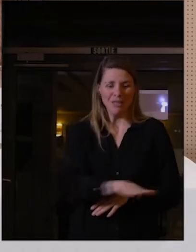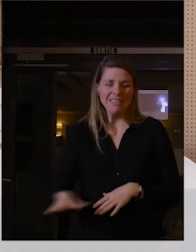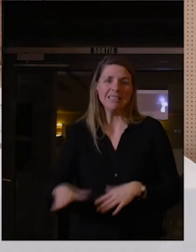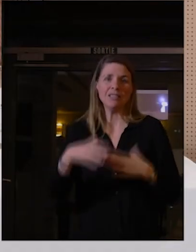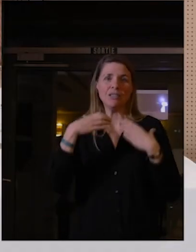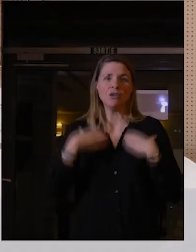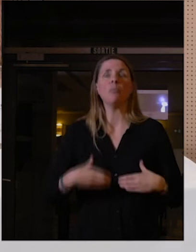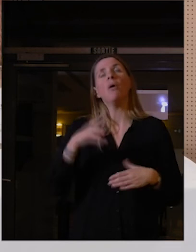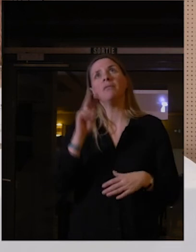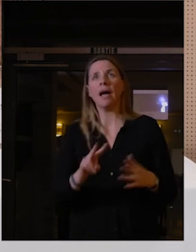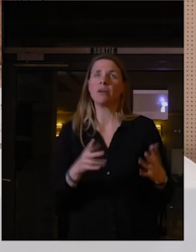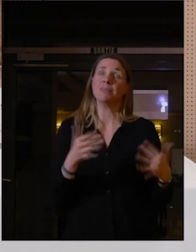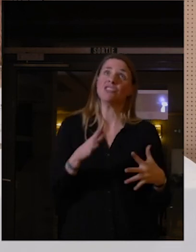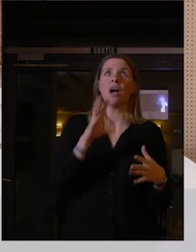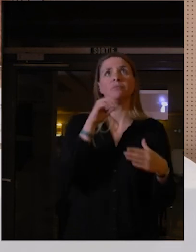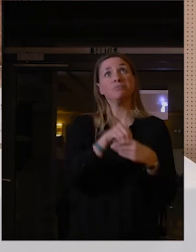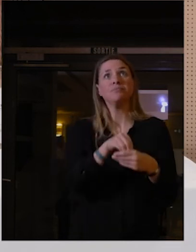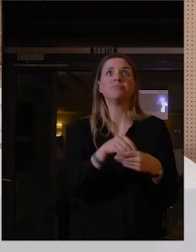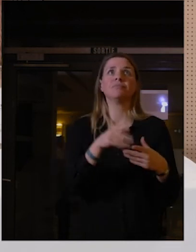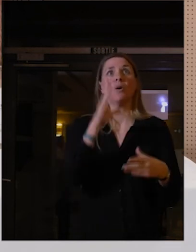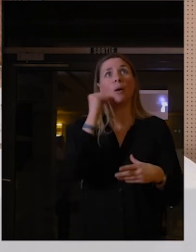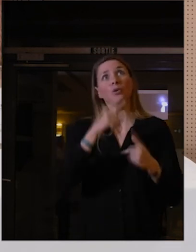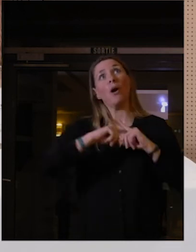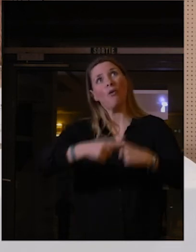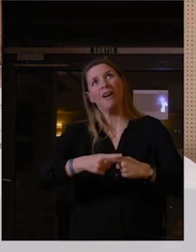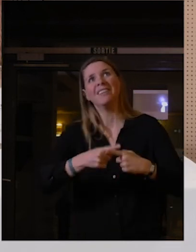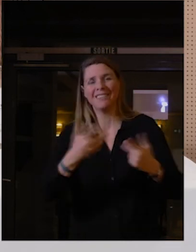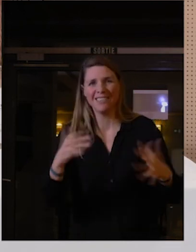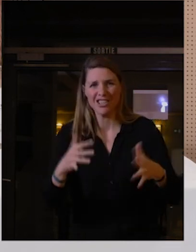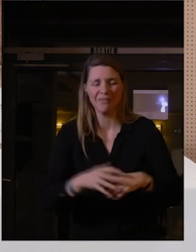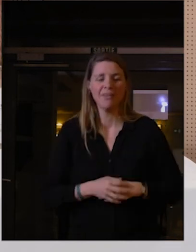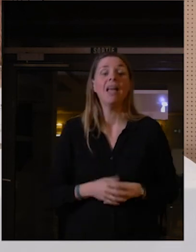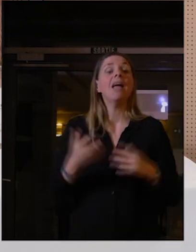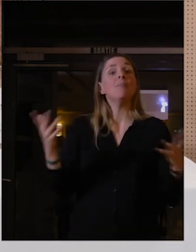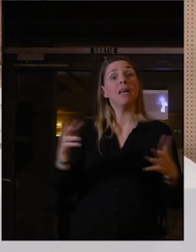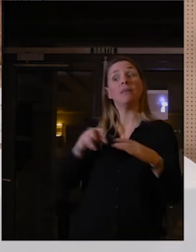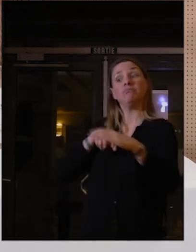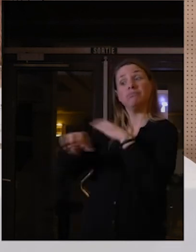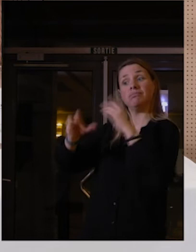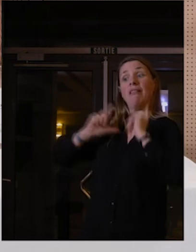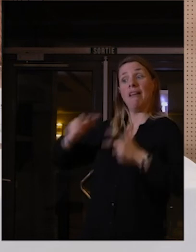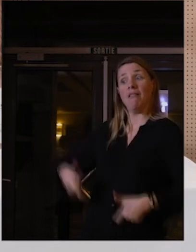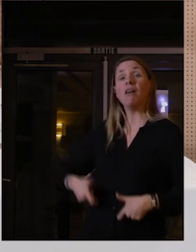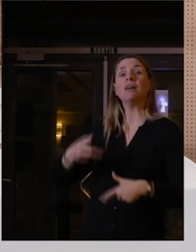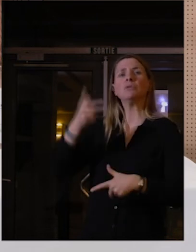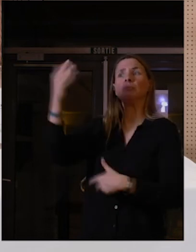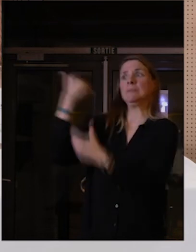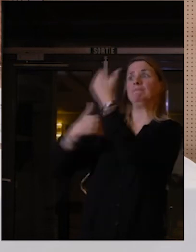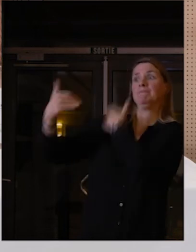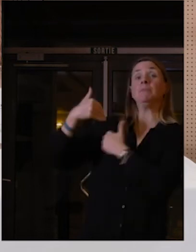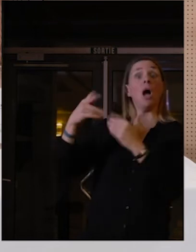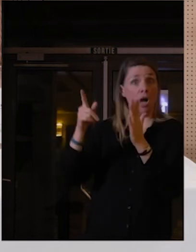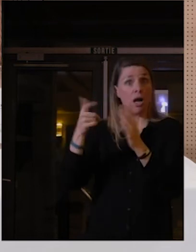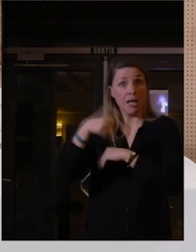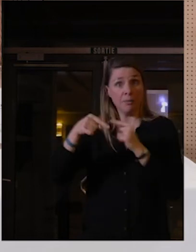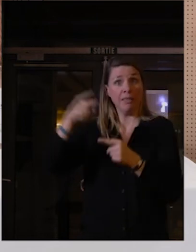ce que je trouve le plus pertinent puisqu'elles sont déjà dans la discipline, donc il n'y a pas besoin de les convaincre, mais ça nous arrive d'aller dans les écoles et on est de plus en plus sollicités. J'ai encore eu une demande la semaine dernière